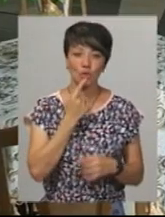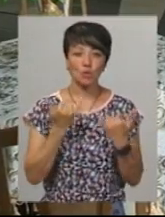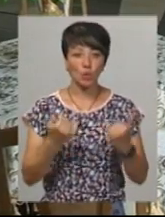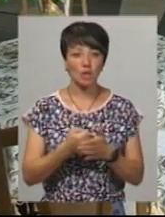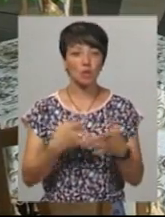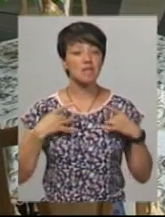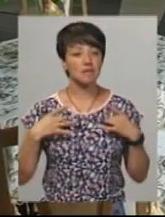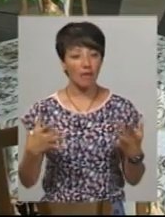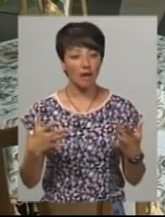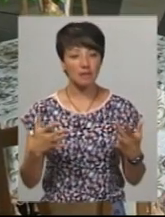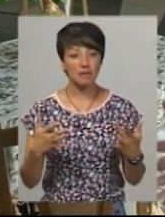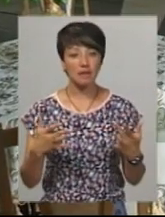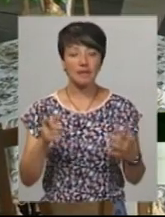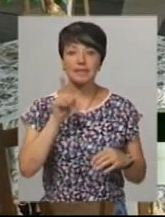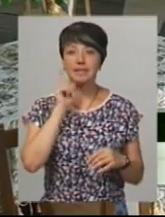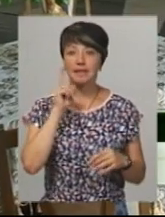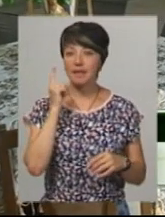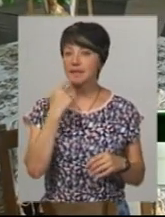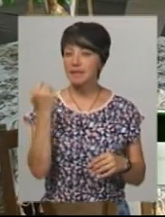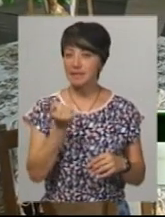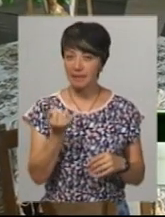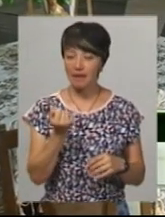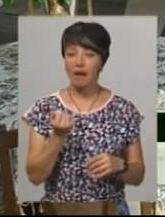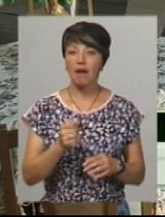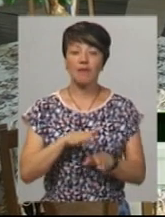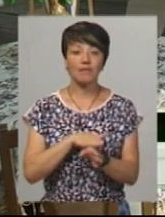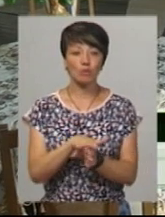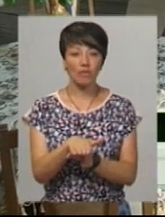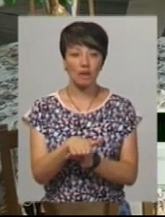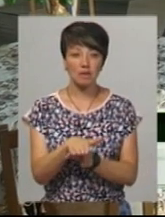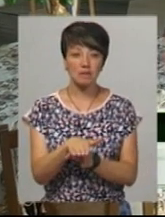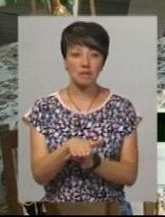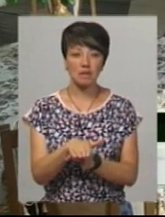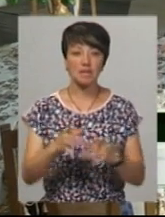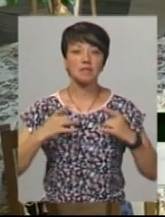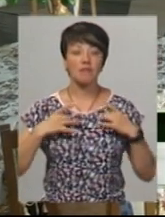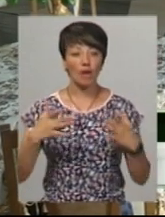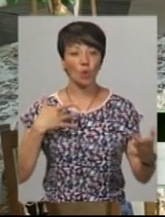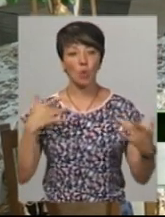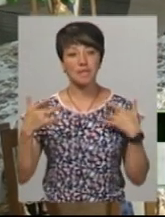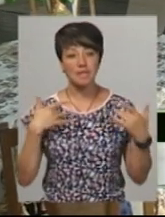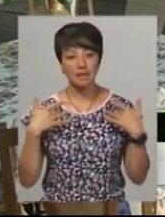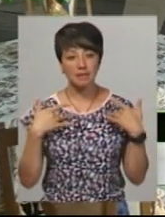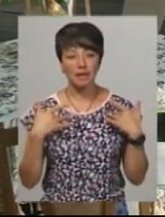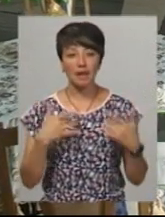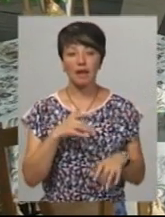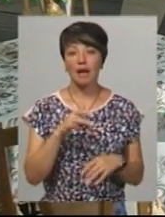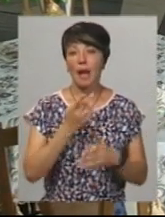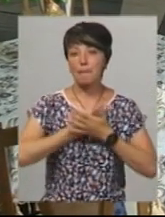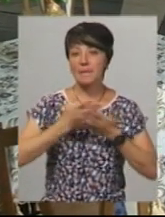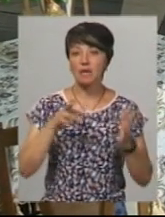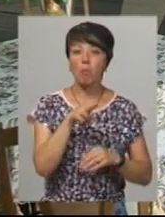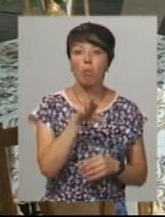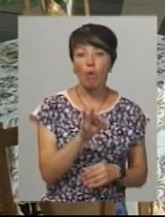свята, Зелена неділя, Тріця, як ще кажуть, відбувається ніби свято, концерт, імпреза